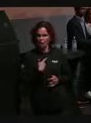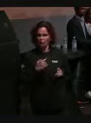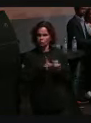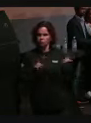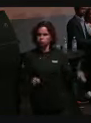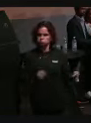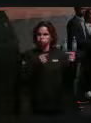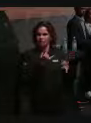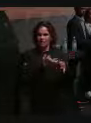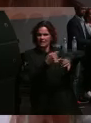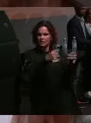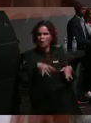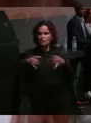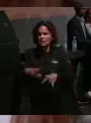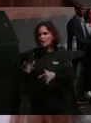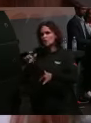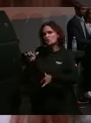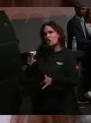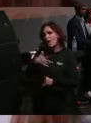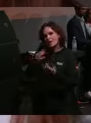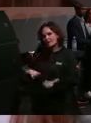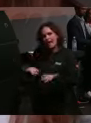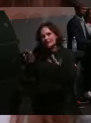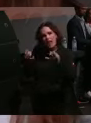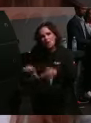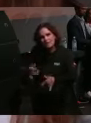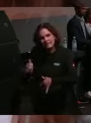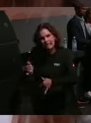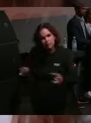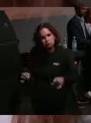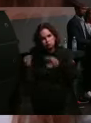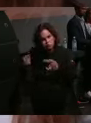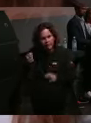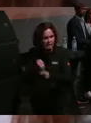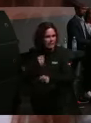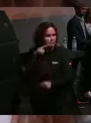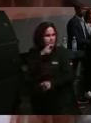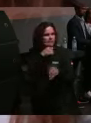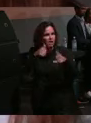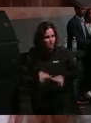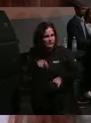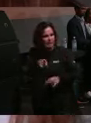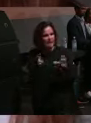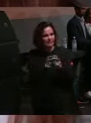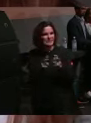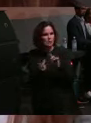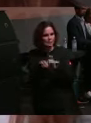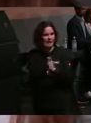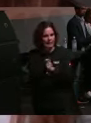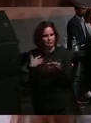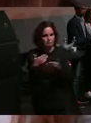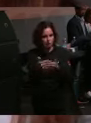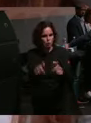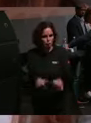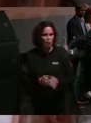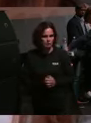løsning man velger? Fordi at det finnes ingen enkle løsninger. Nei. Det kjempevanskelig den energiomstillingen vi skal inn I nå.